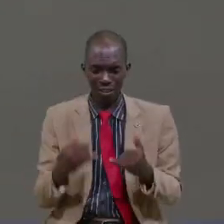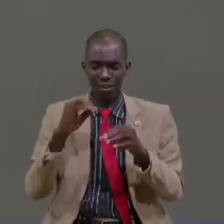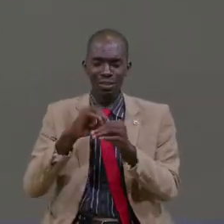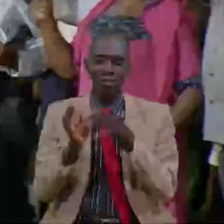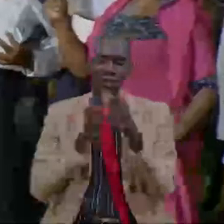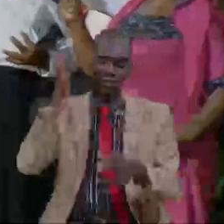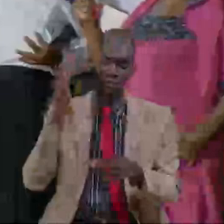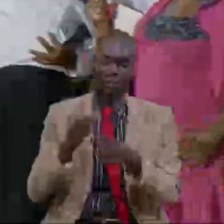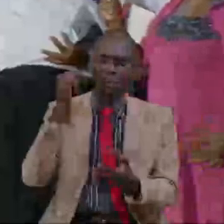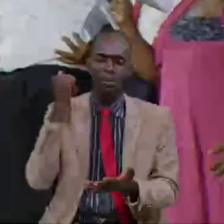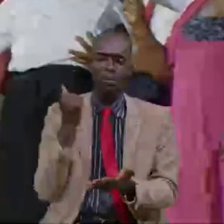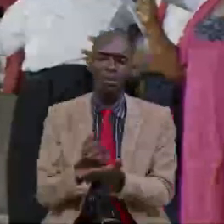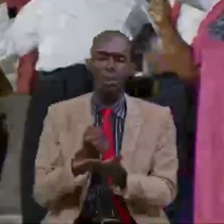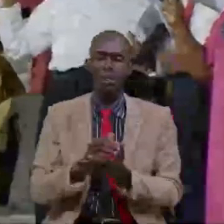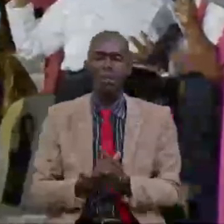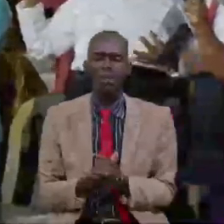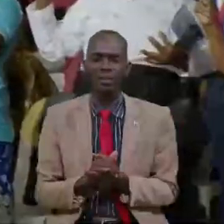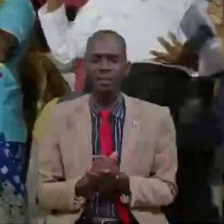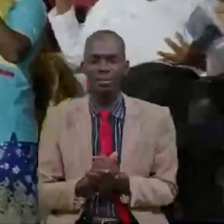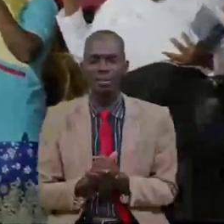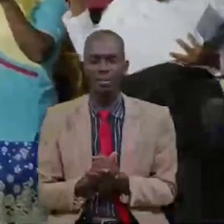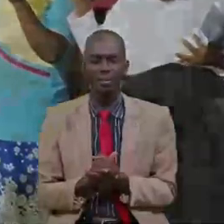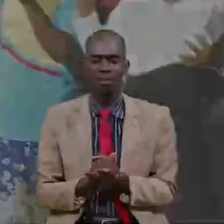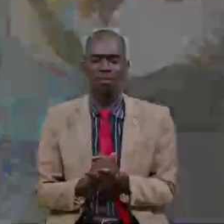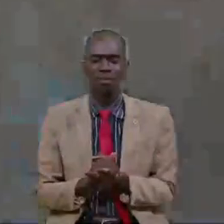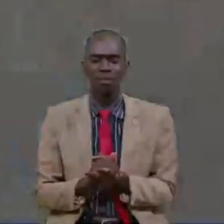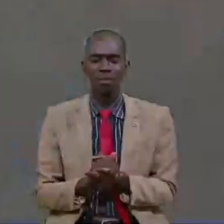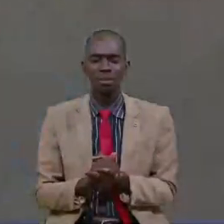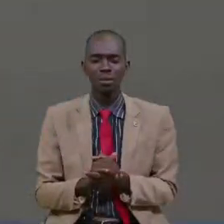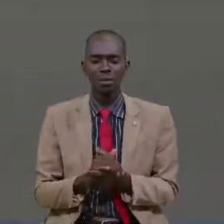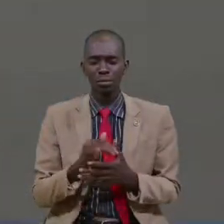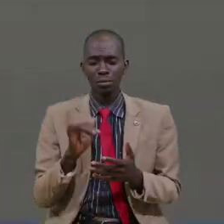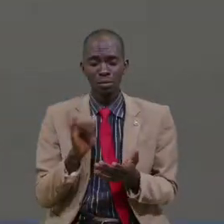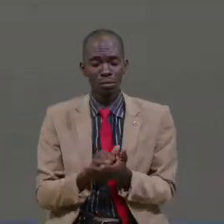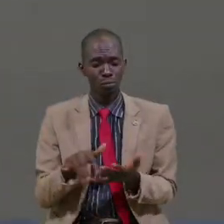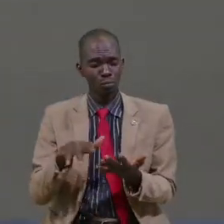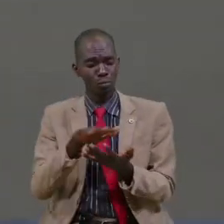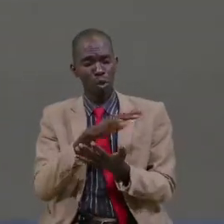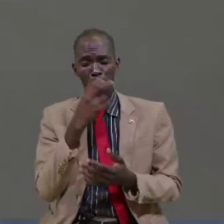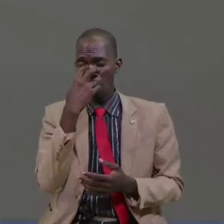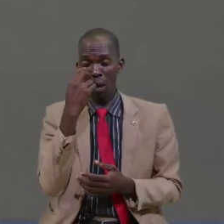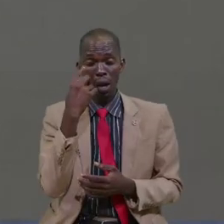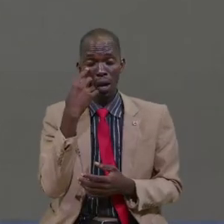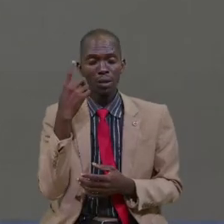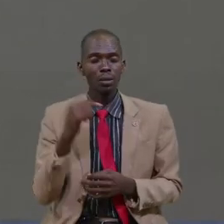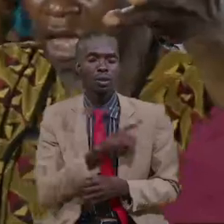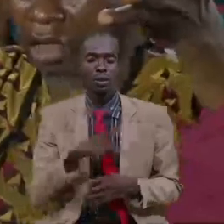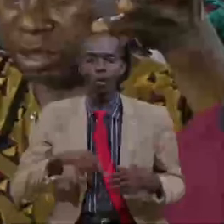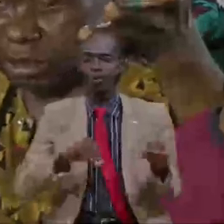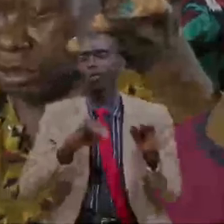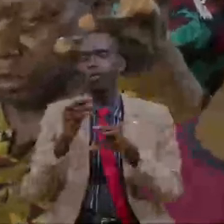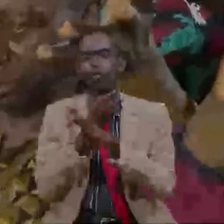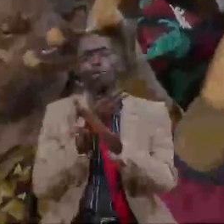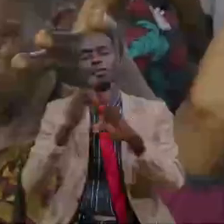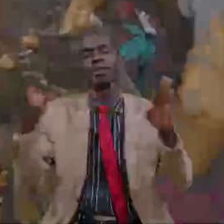maintenant au nom de Jésus. Que ces yeux aveugles, le Seigneur